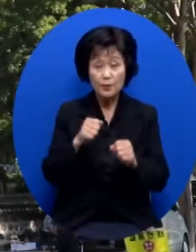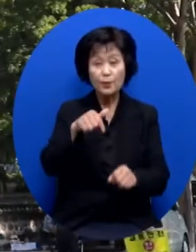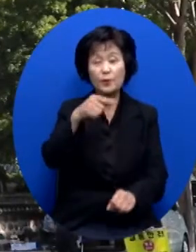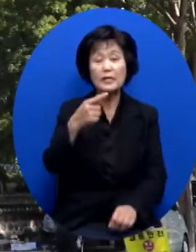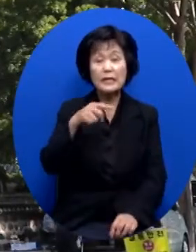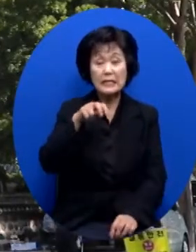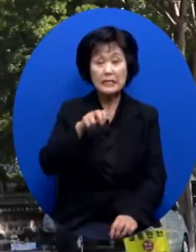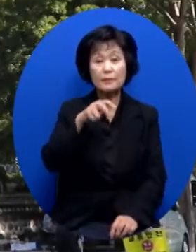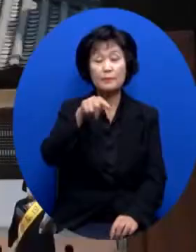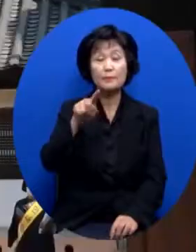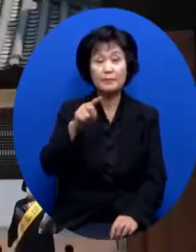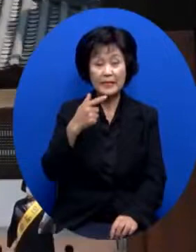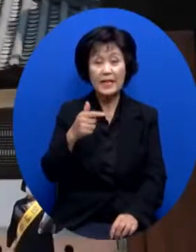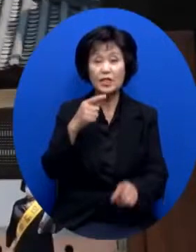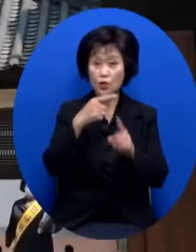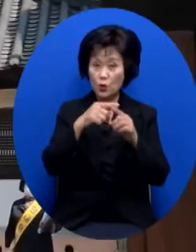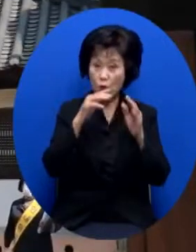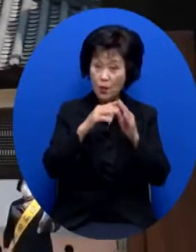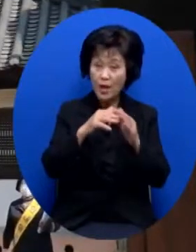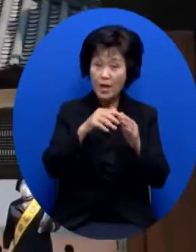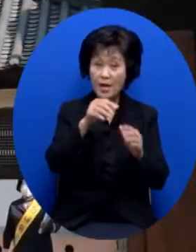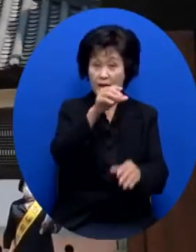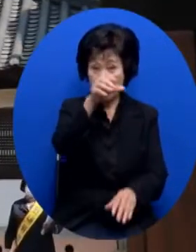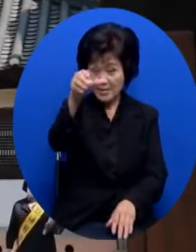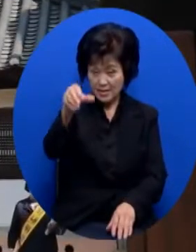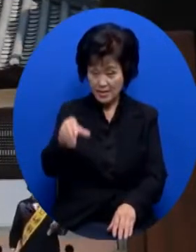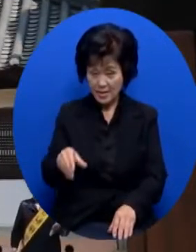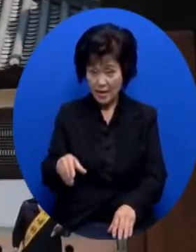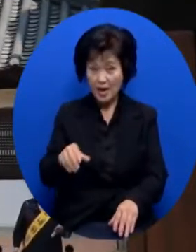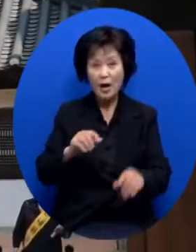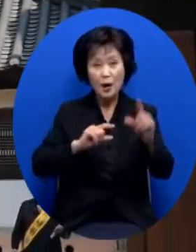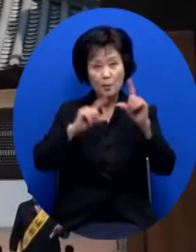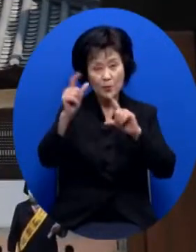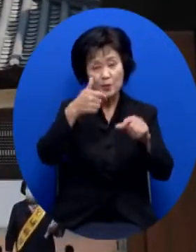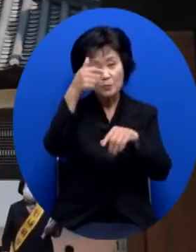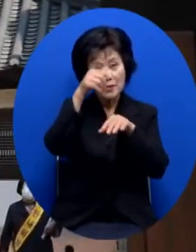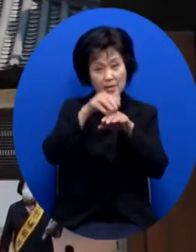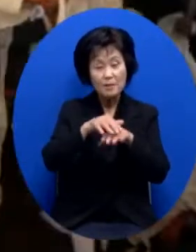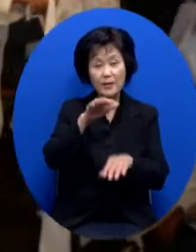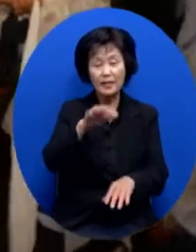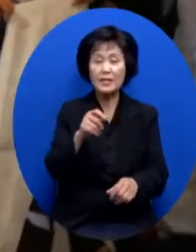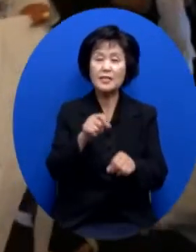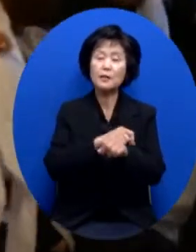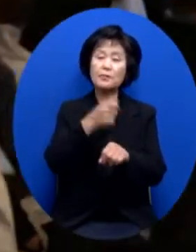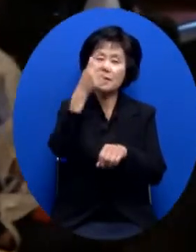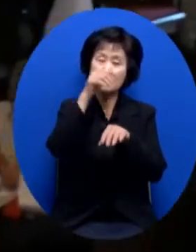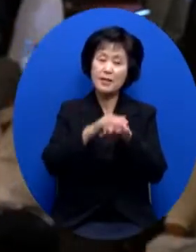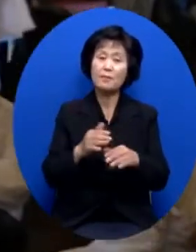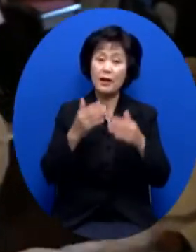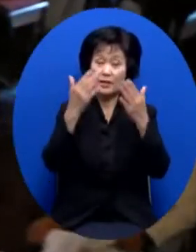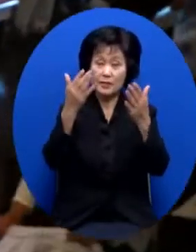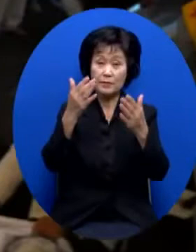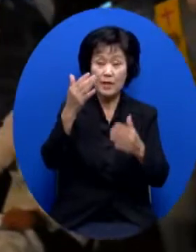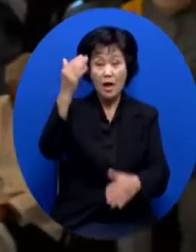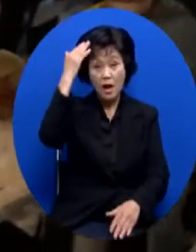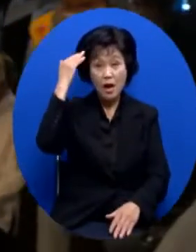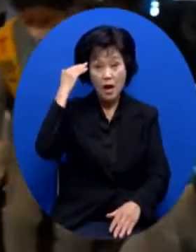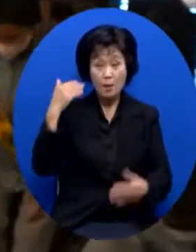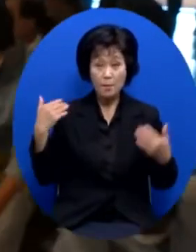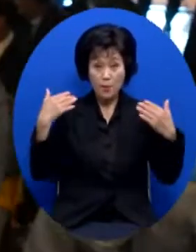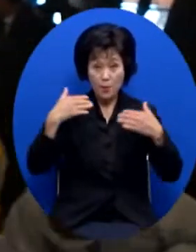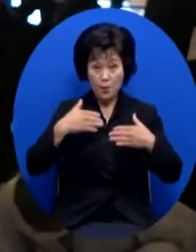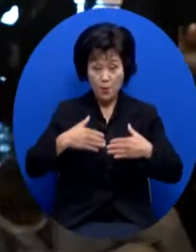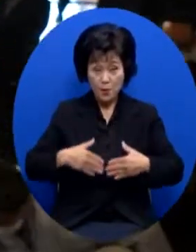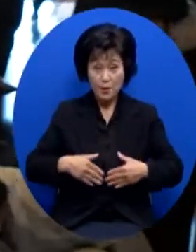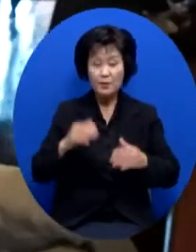위치한 금산교회, 기역자 모양의 예배당에서 특별한 행사가 열렸습니다. 한복을 입은 성도들이 하얗게